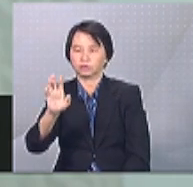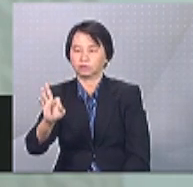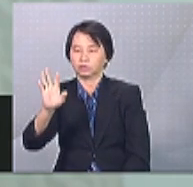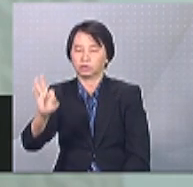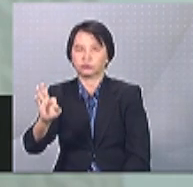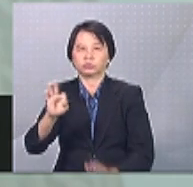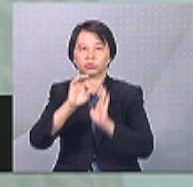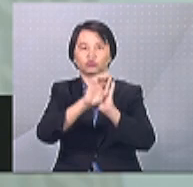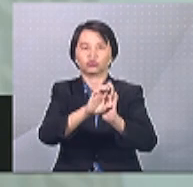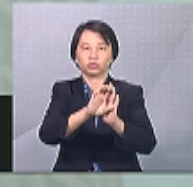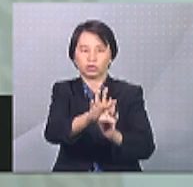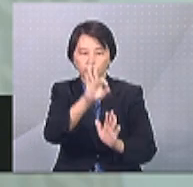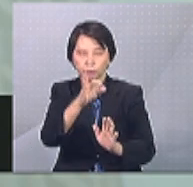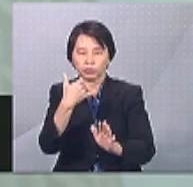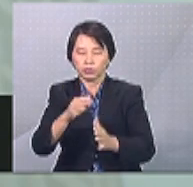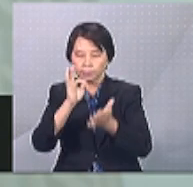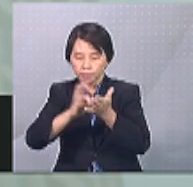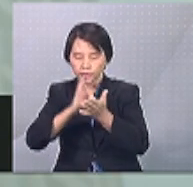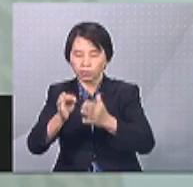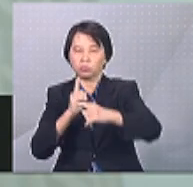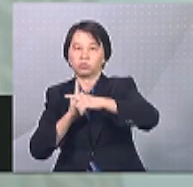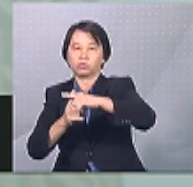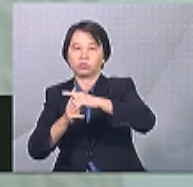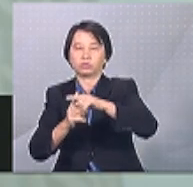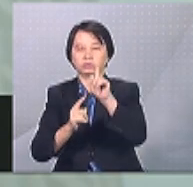26,199 sampel. Dan bilangan kes positif ialah